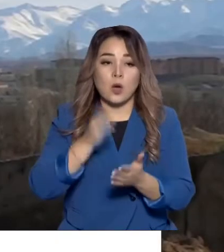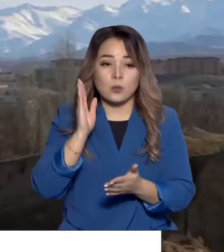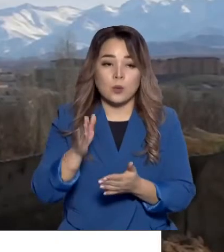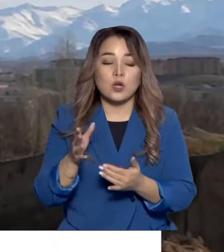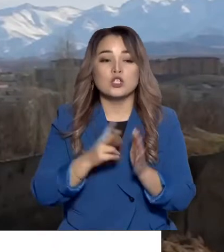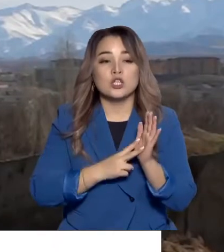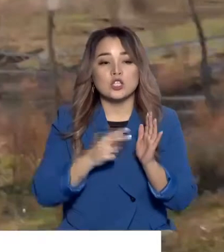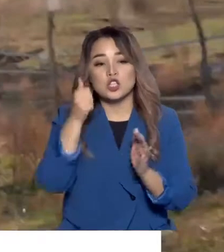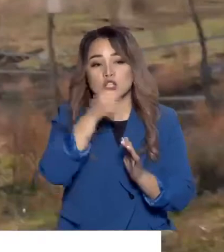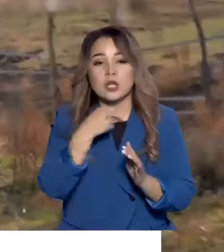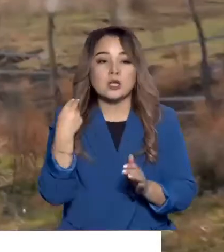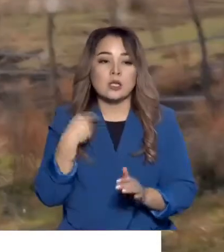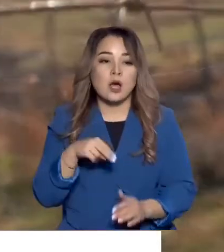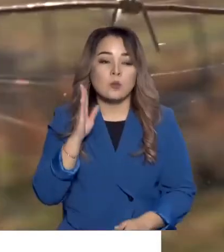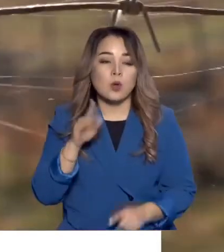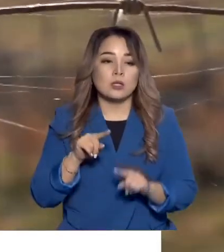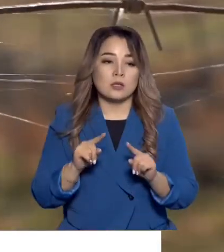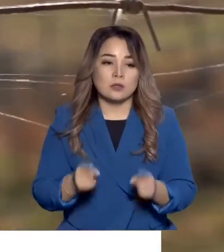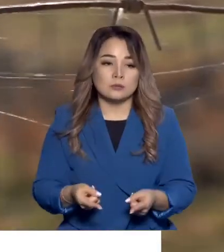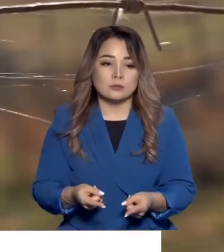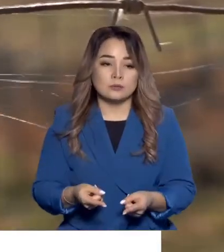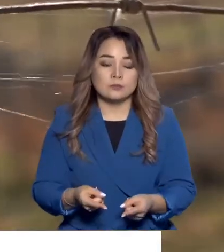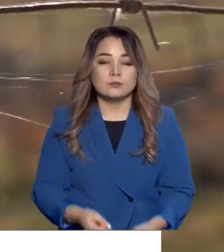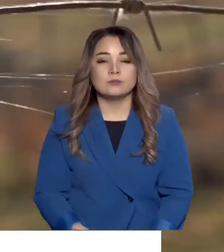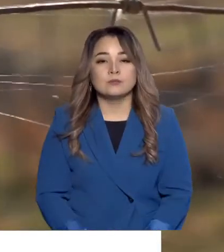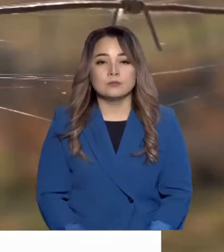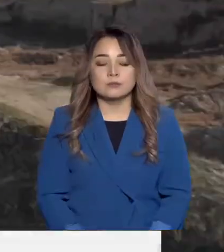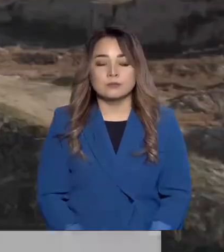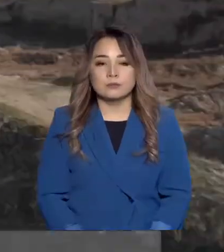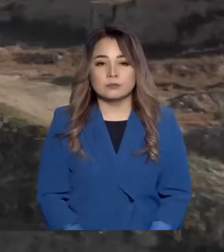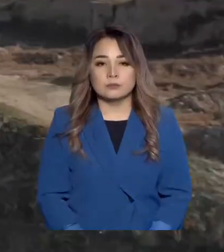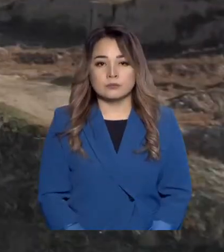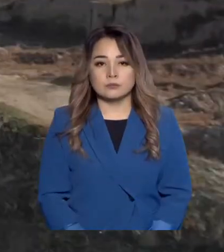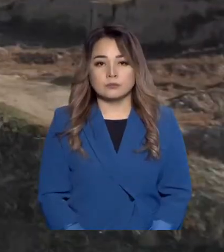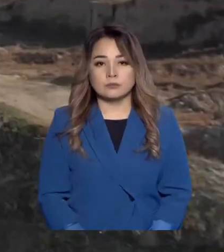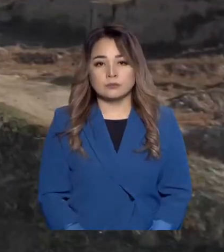7 жылға дейін бас бостандығынан айырылуы мүмкін. Түркістан облысынан Ғани Қалмаханов, Нұрлан Нұрбек.